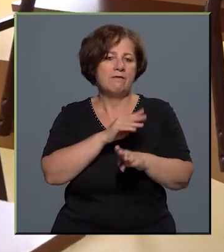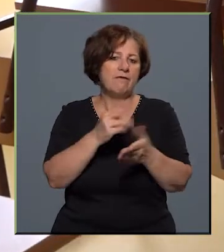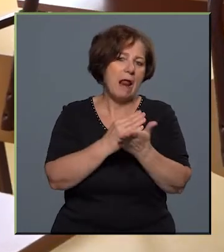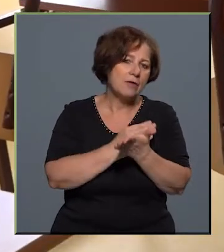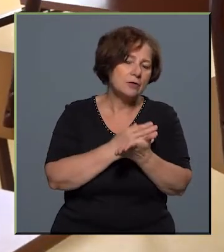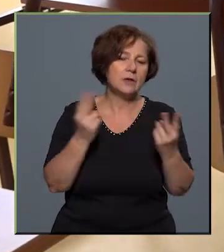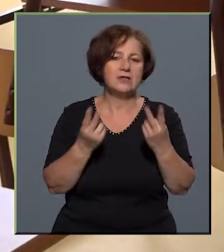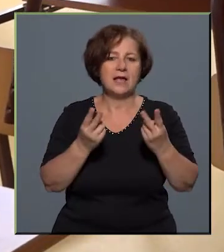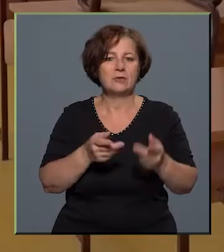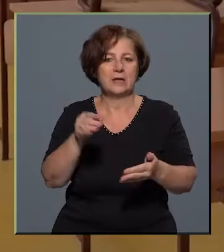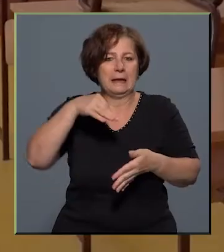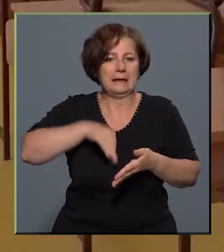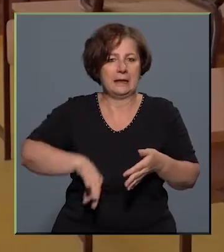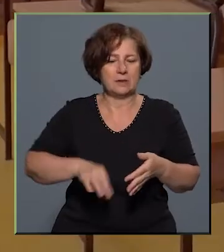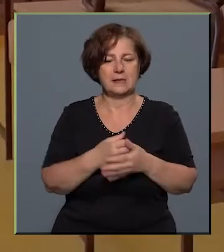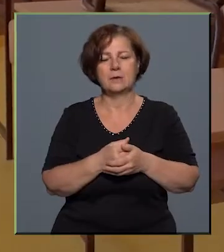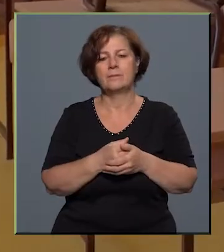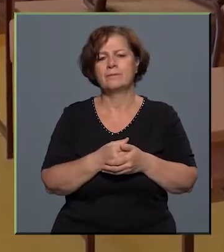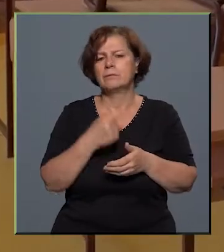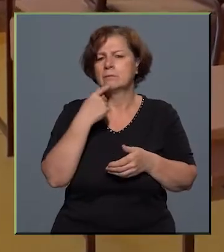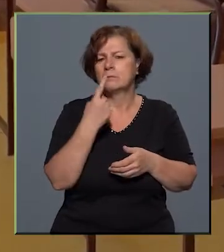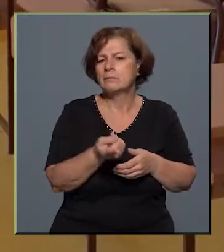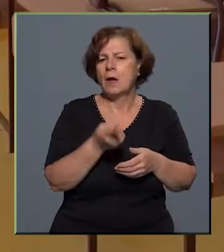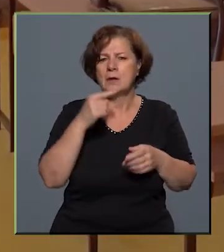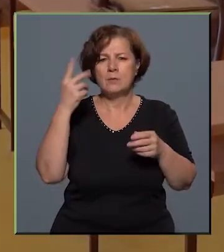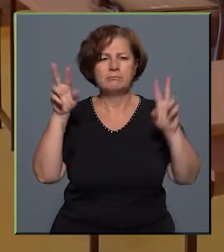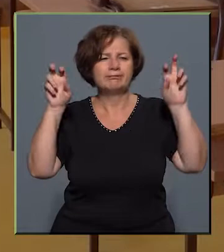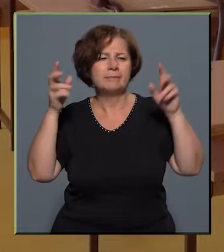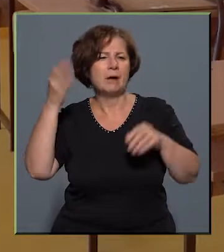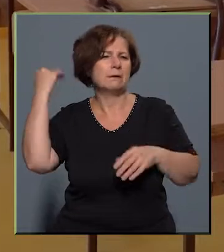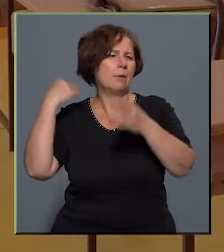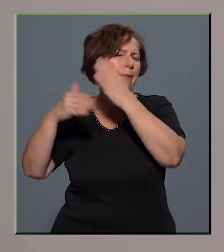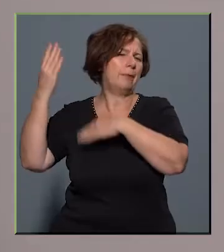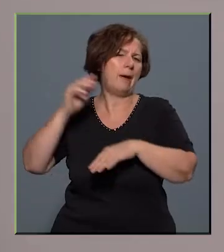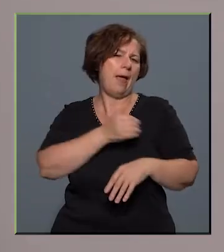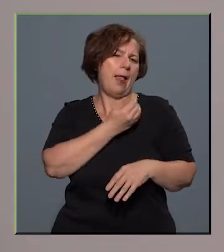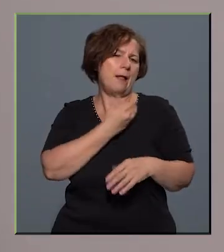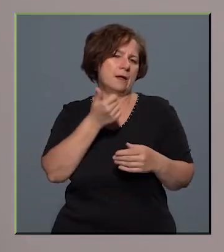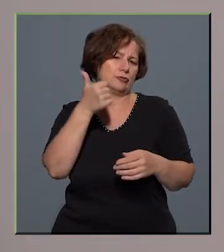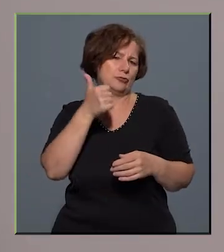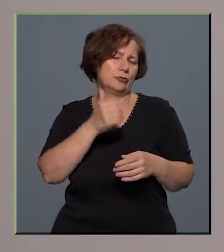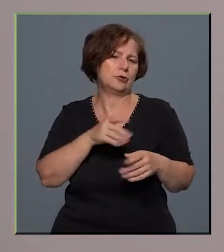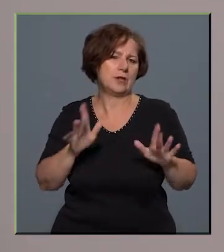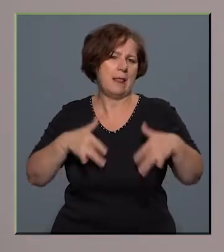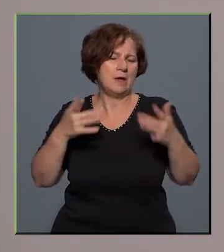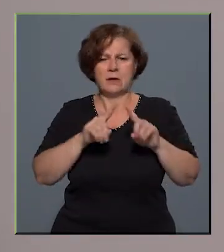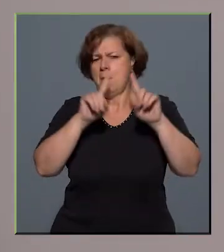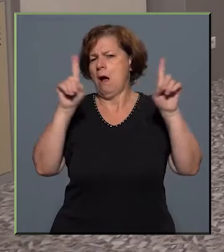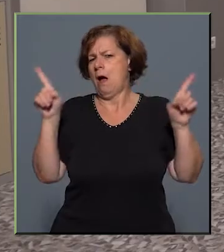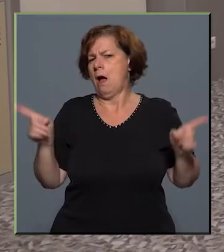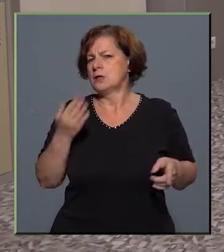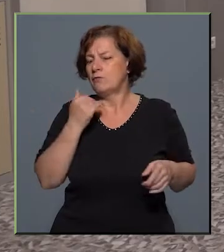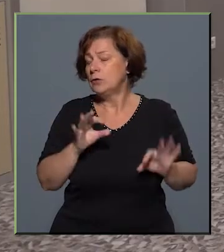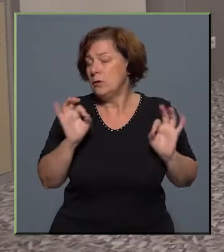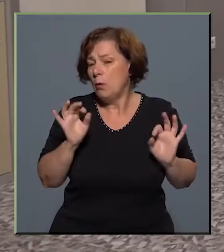amik itt adódnak. Ahogy így elmondja, és felidézem az én elsős élményeim, mert azok egészen mások voltak, bár